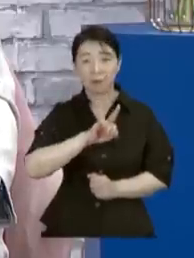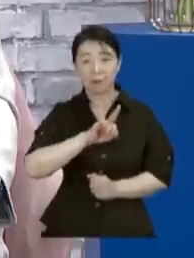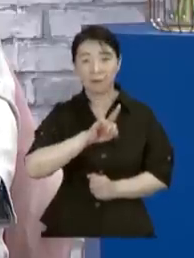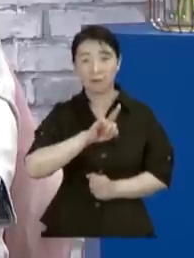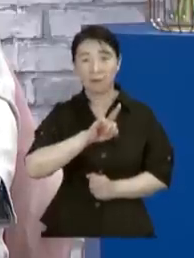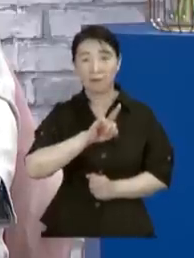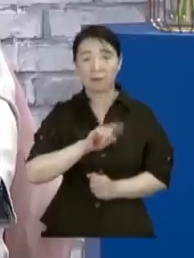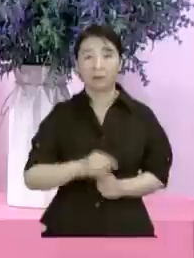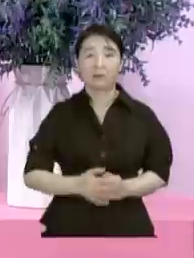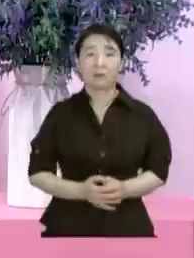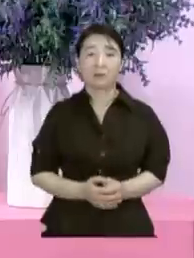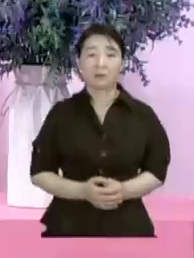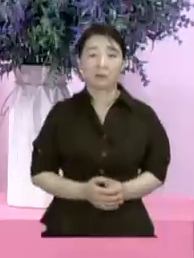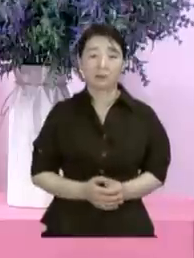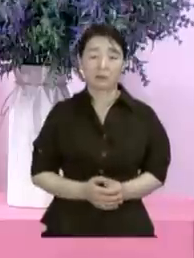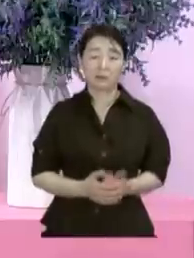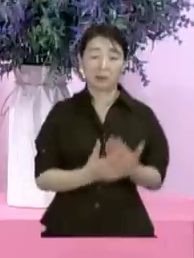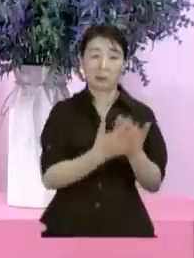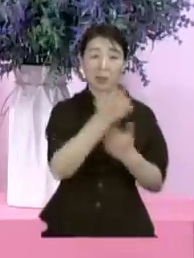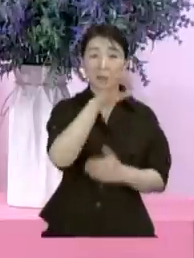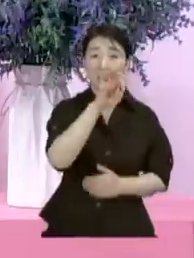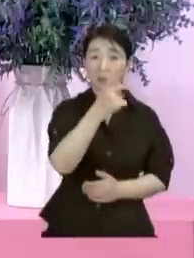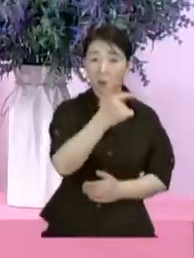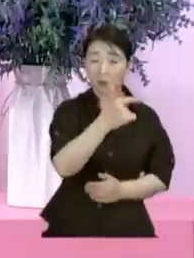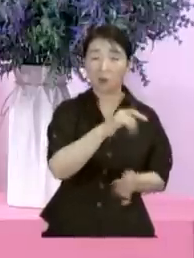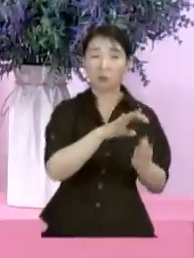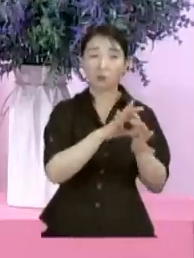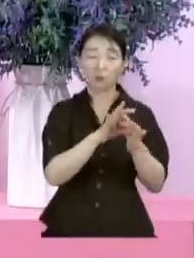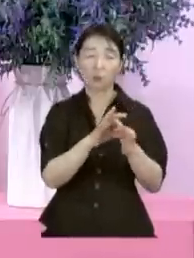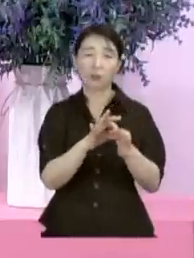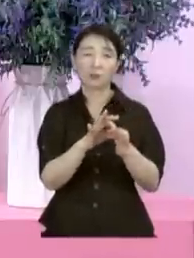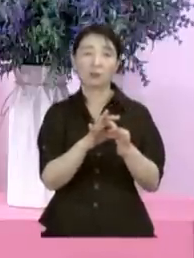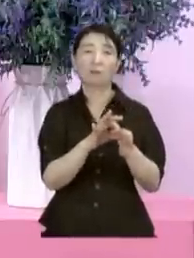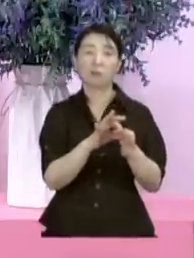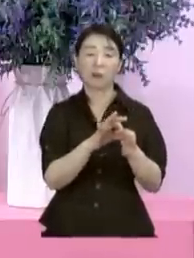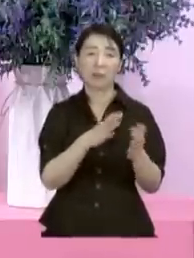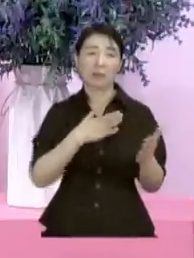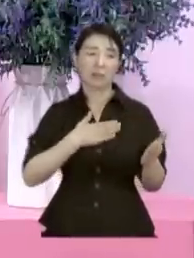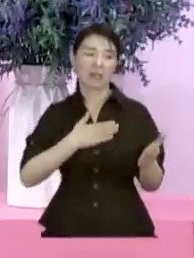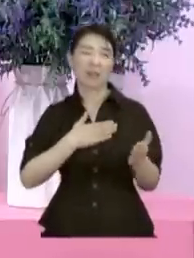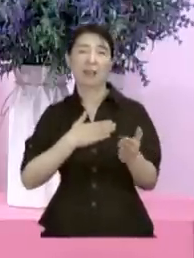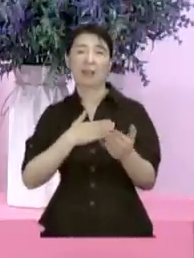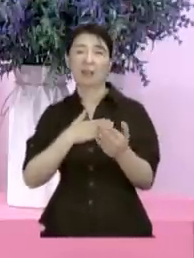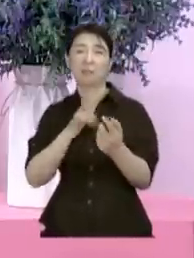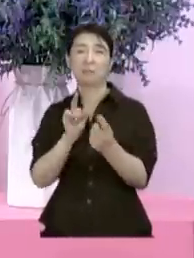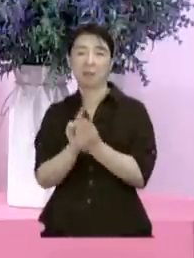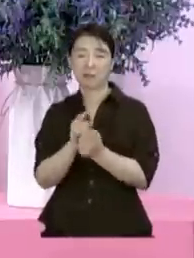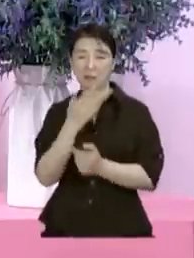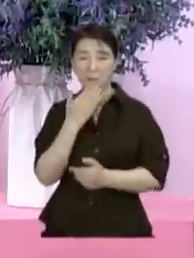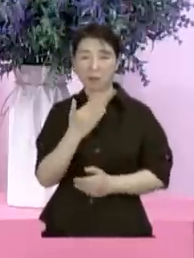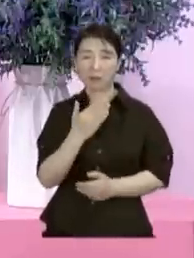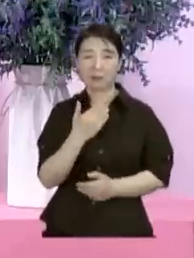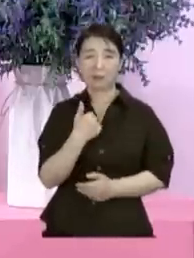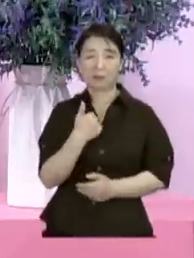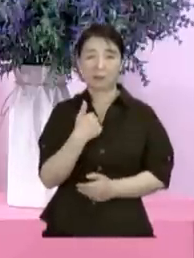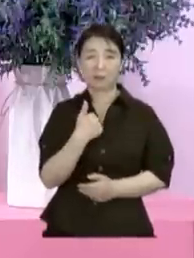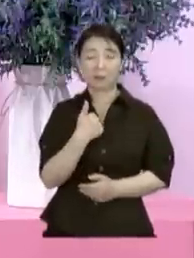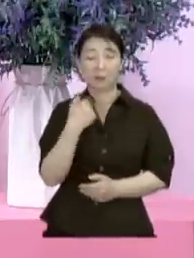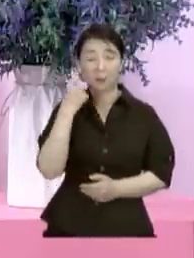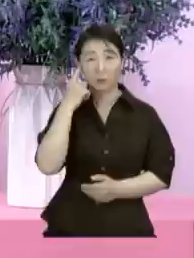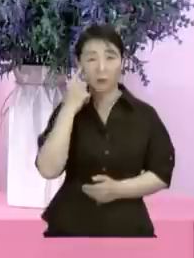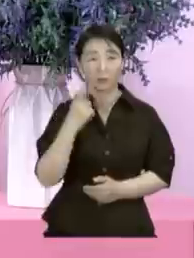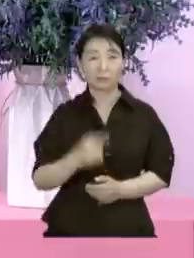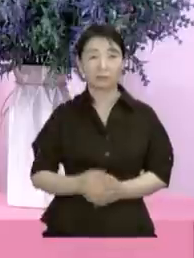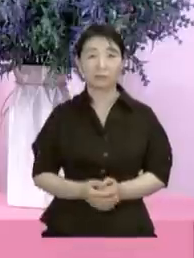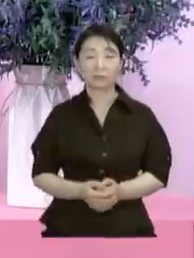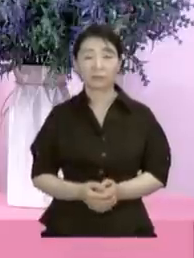그래서 이제 하나원을 통해서 배치를 받게 돼서 저를 이제 만나게 되는데 근데 저는 이제 그 나온 지 얼마 이후에